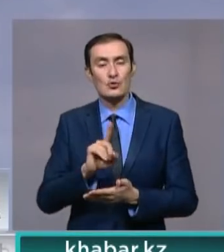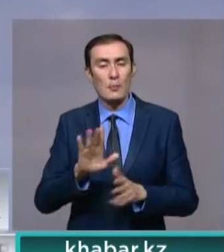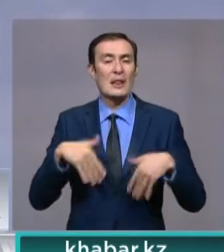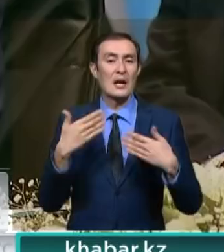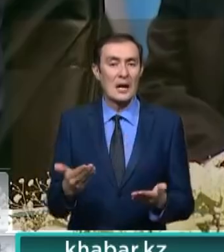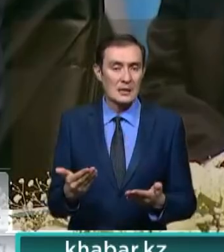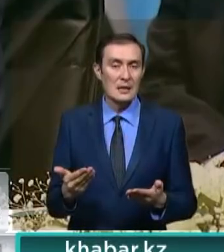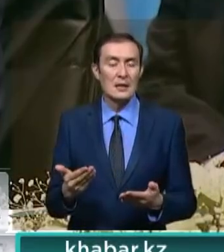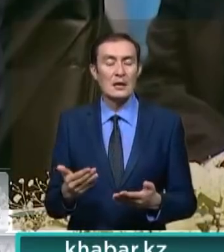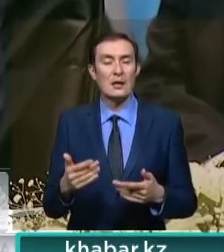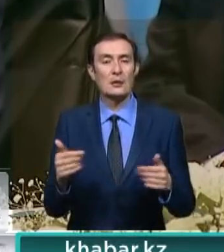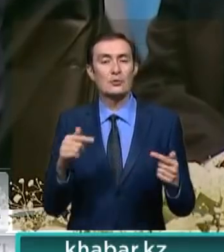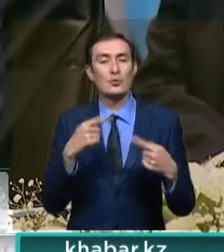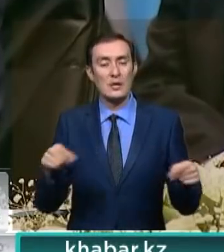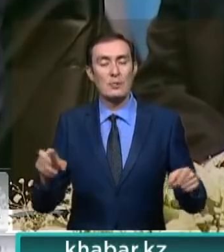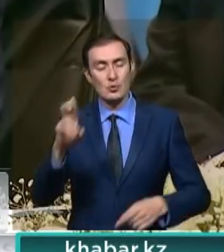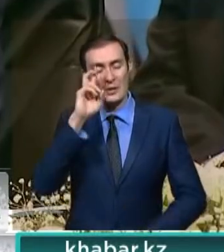предложить партнерам.